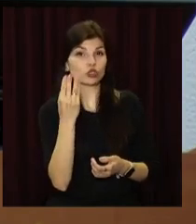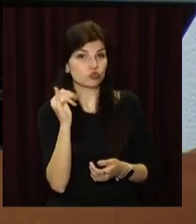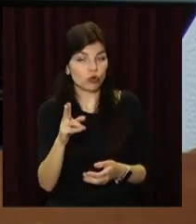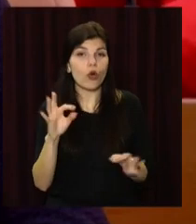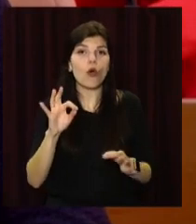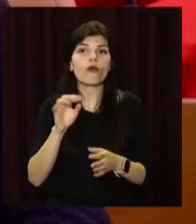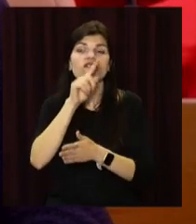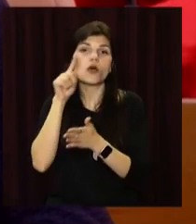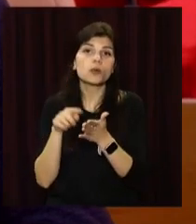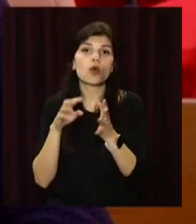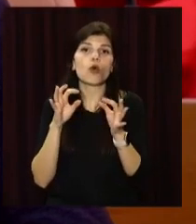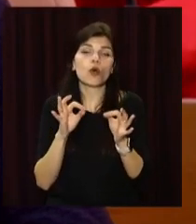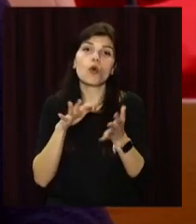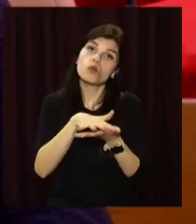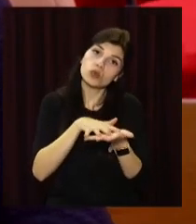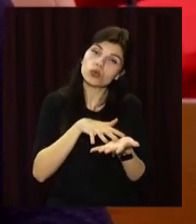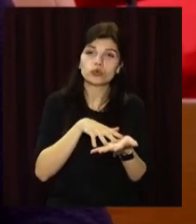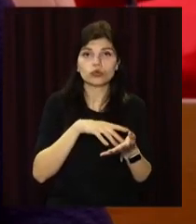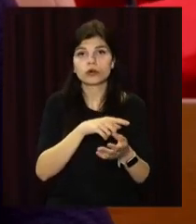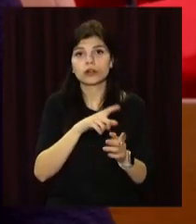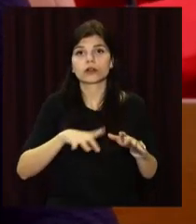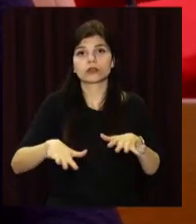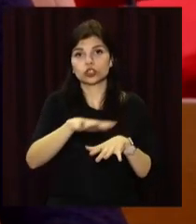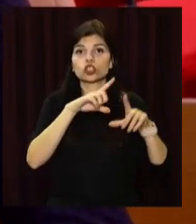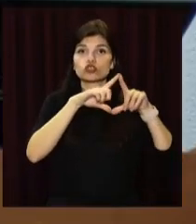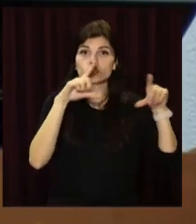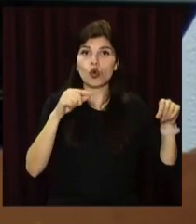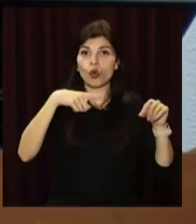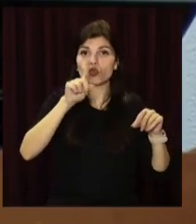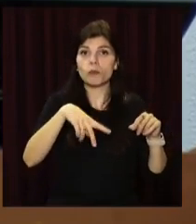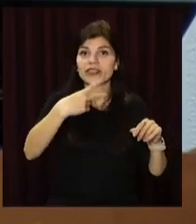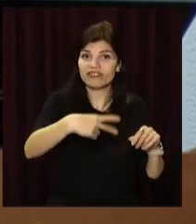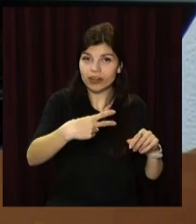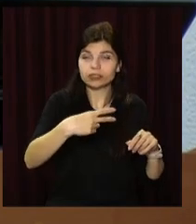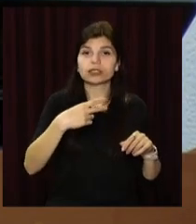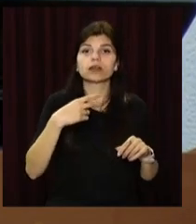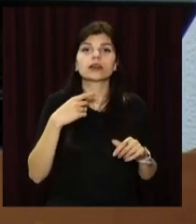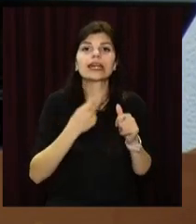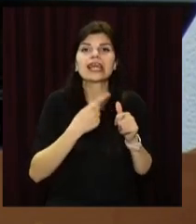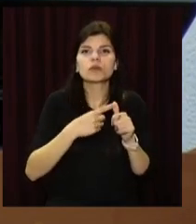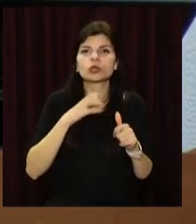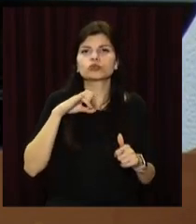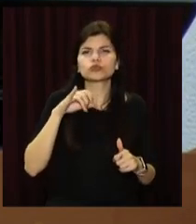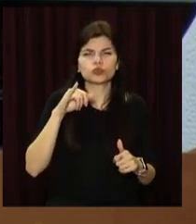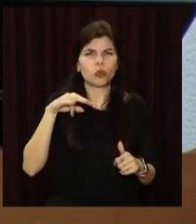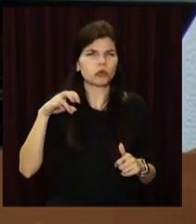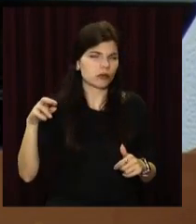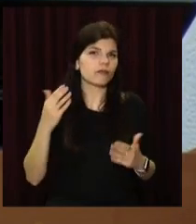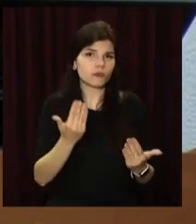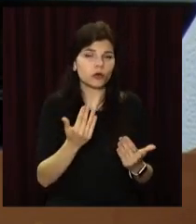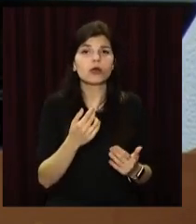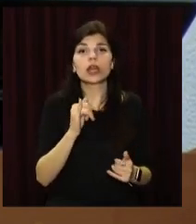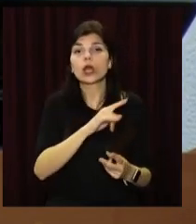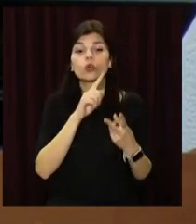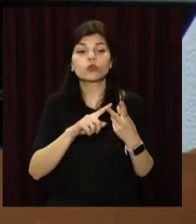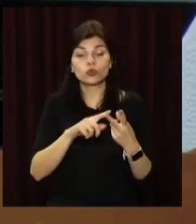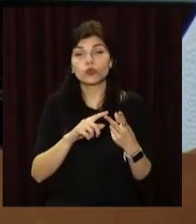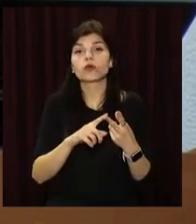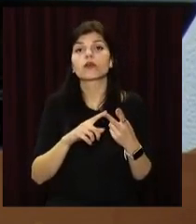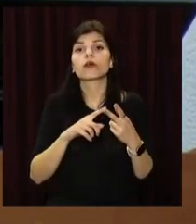продовження реконструкції комунального закладу середня загальноосвітня школа номер 20 імені Олександра Стовби Кам'янської міської ради. І друге – до